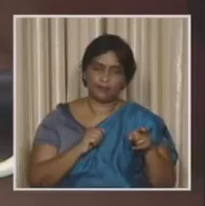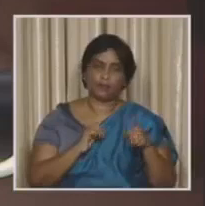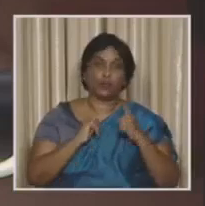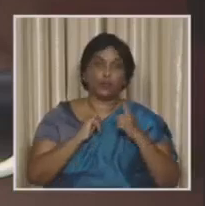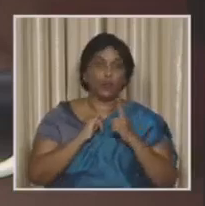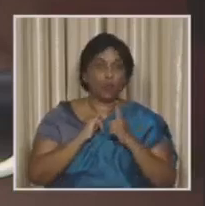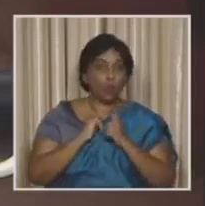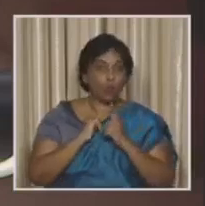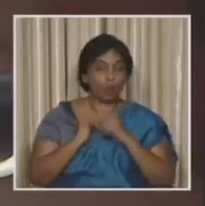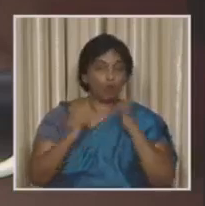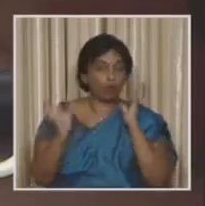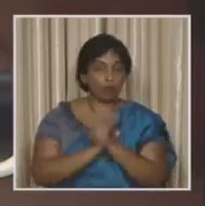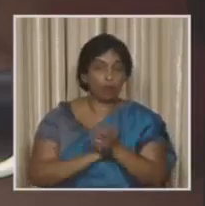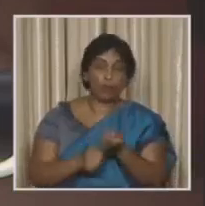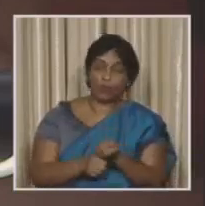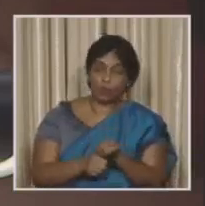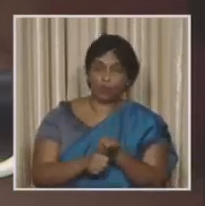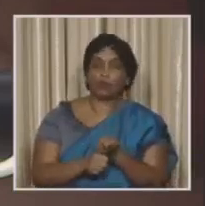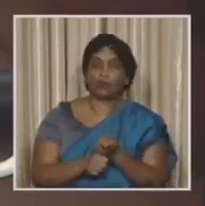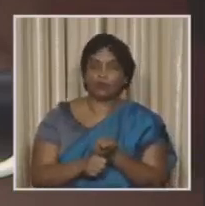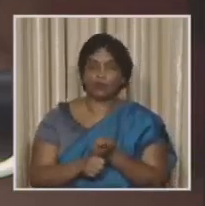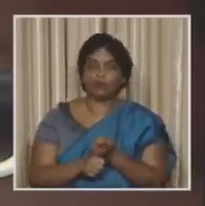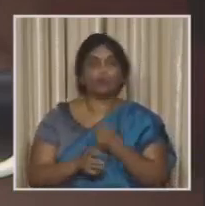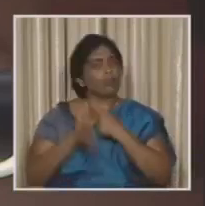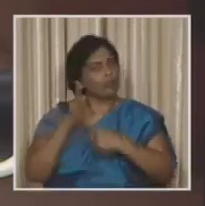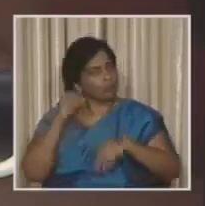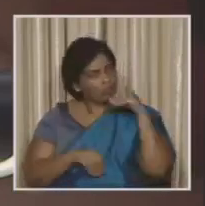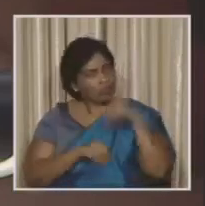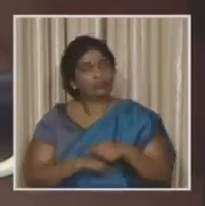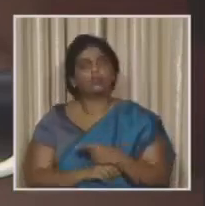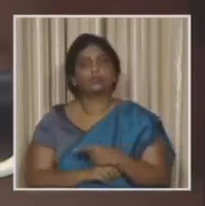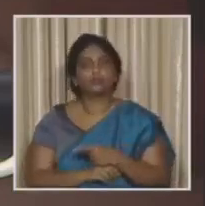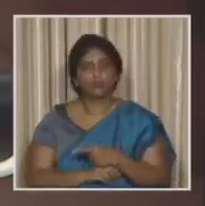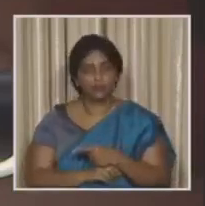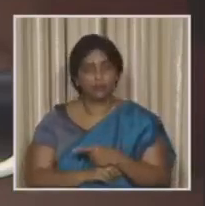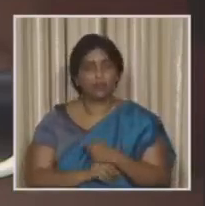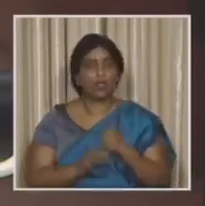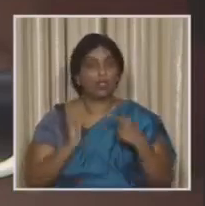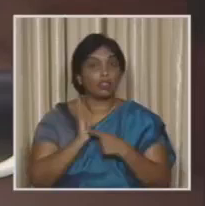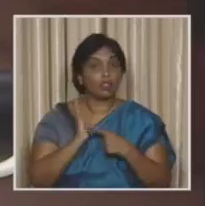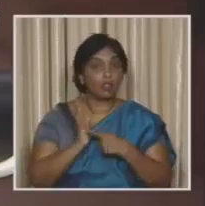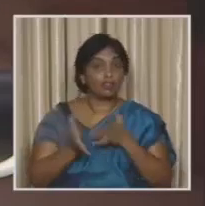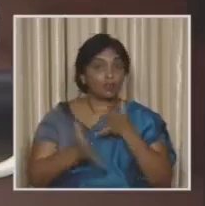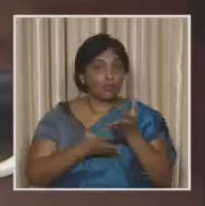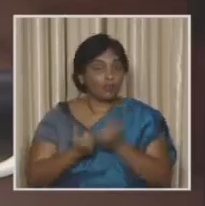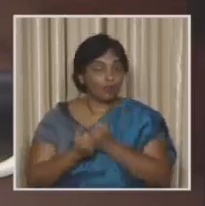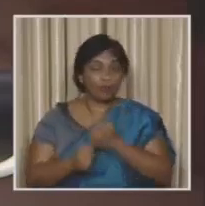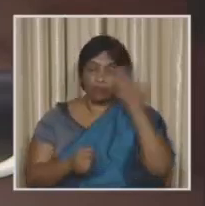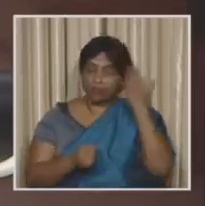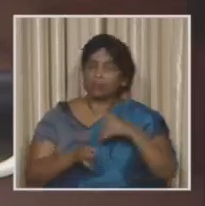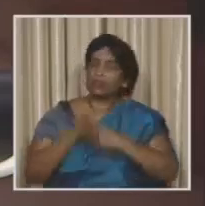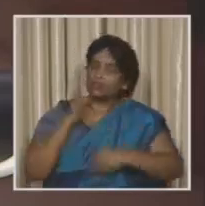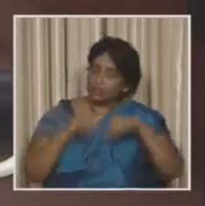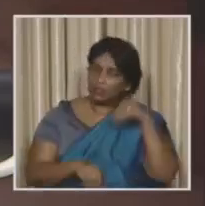උපාලිතන කෝන් පැහැරගෙන ගොස් පහර දීම. දේශපාලනය. තාජුදින්ගේ ඝාතනය. දේශපාලනය.